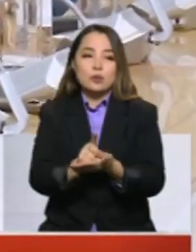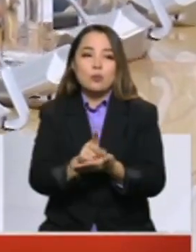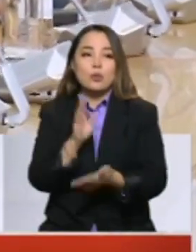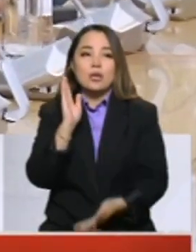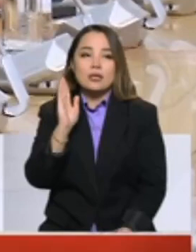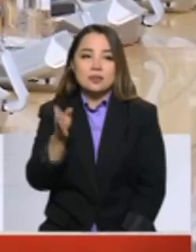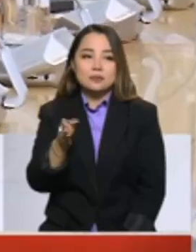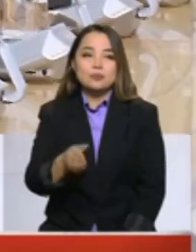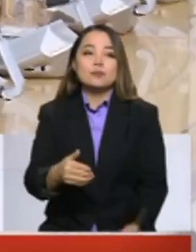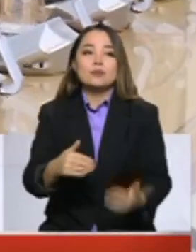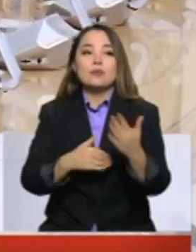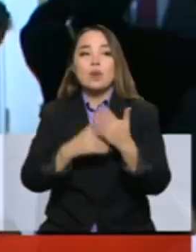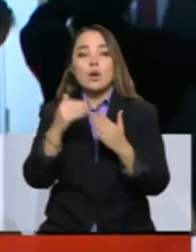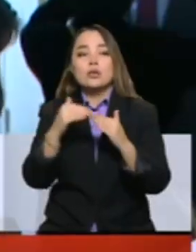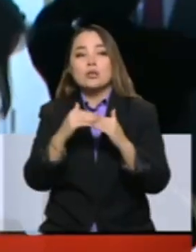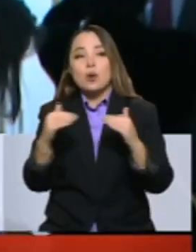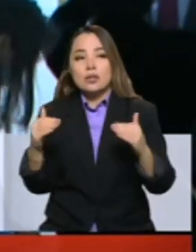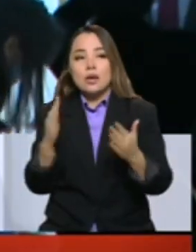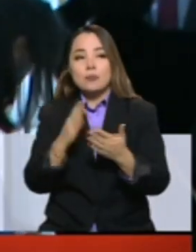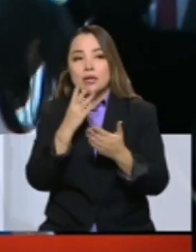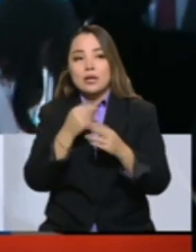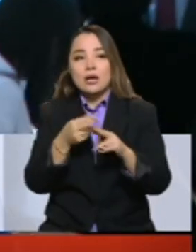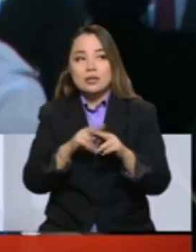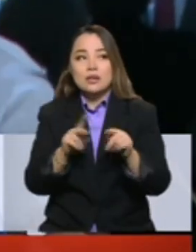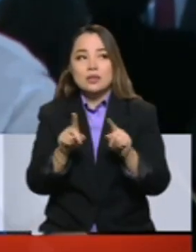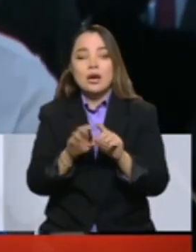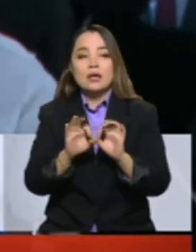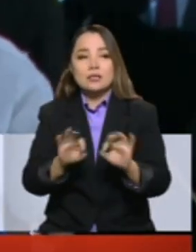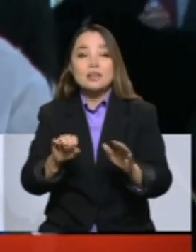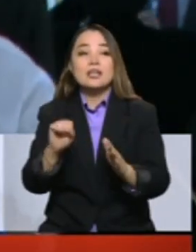деңгейі өте жоғары деп айта алмаймын, себебі